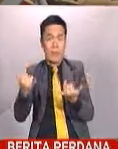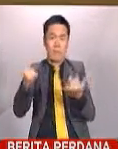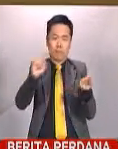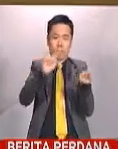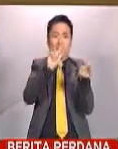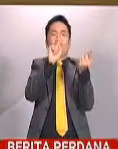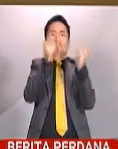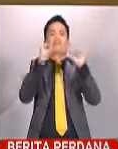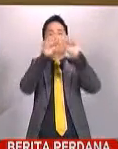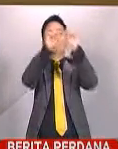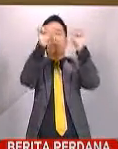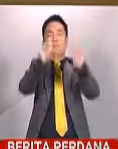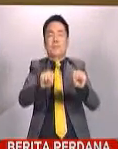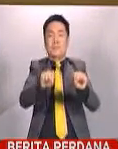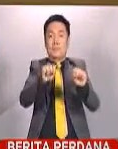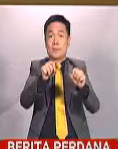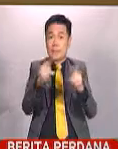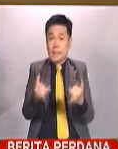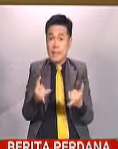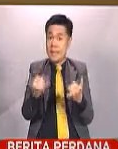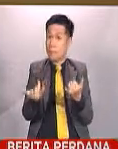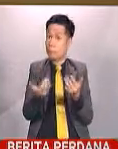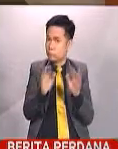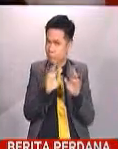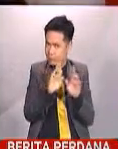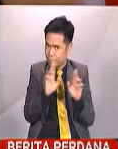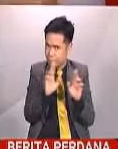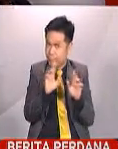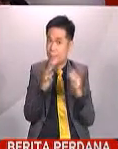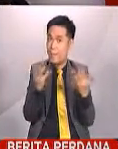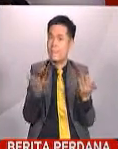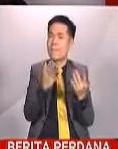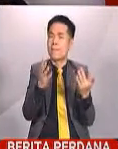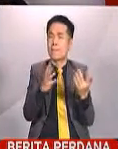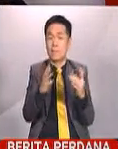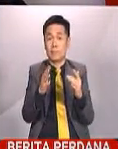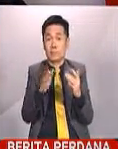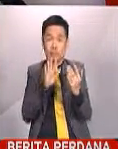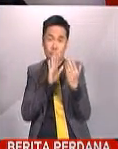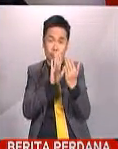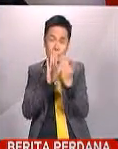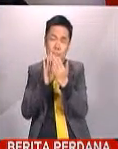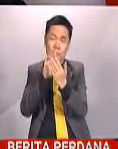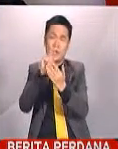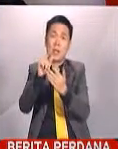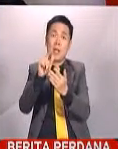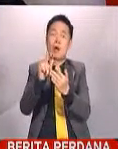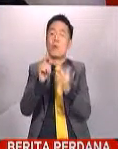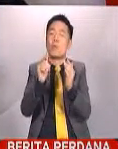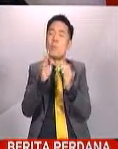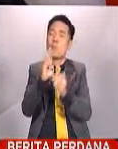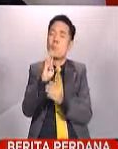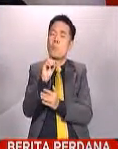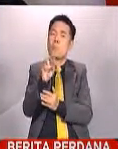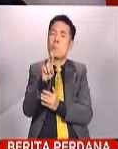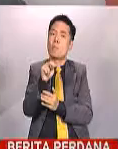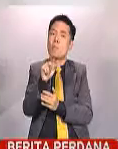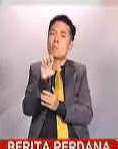penstrukturan semula. Tindakan itu dilakukan sebagai persiapan menghadapi kejohanan rugby antarabangsa Borneo